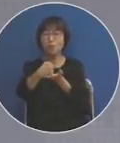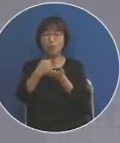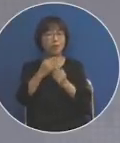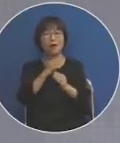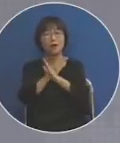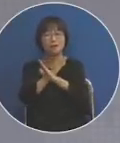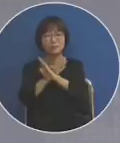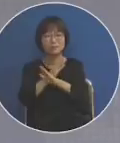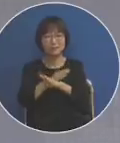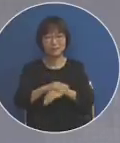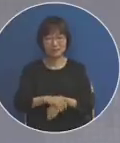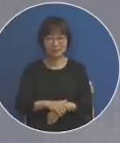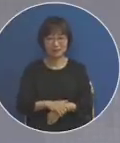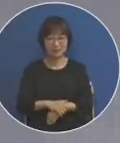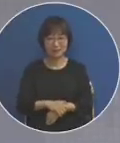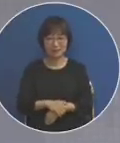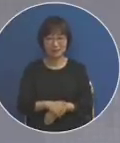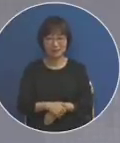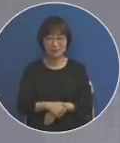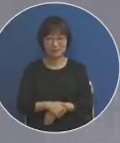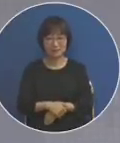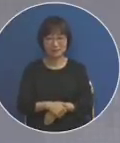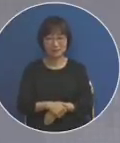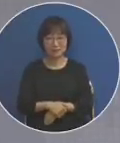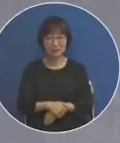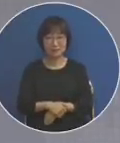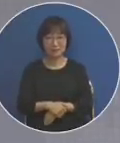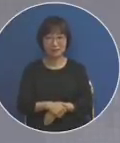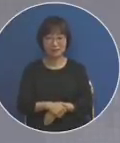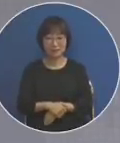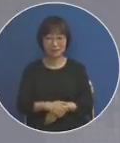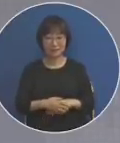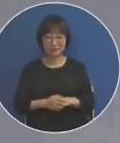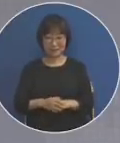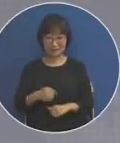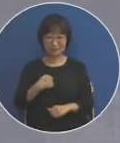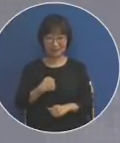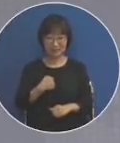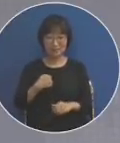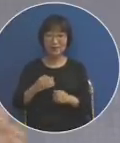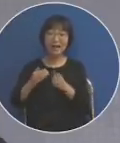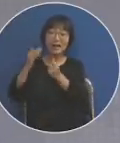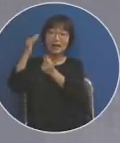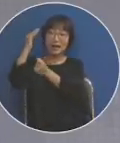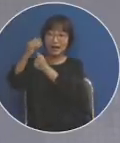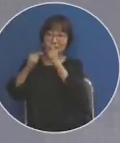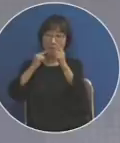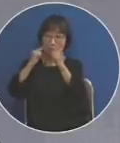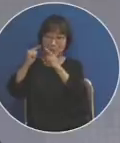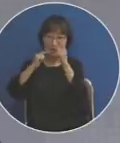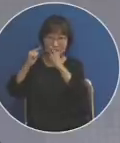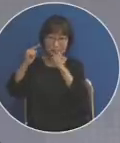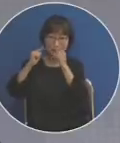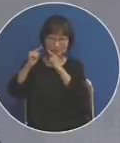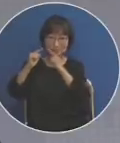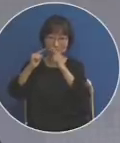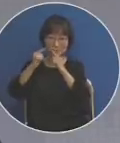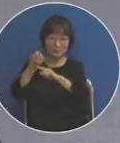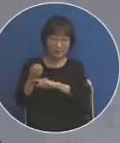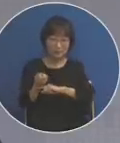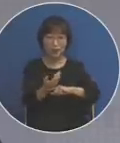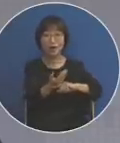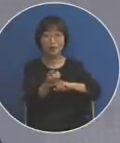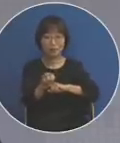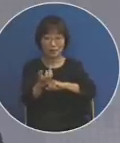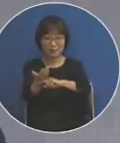사람들은 괜찮은데 저는 큰일 나요. 저는 이 하나님 말씀을 내가 전하는 거 아닙니다. It's not. It might be not a problem for other people, but it's a great problem for me because it's me.